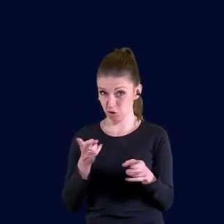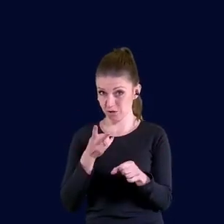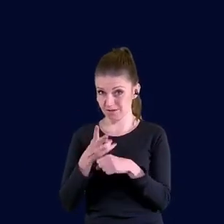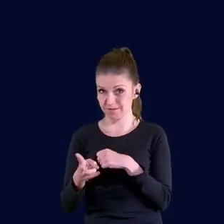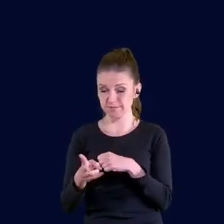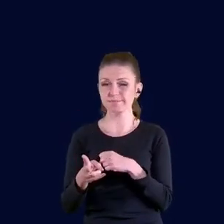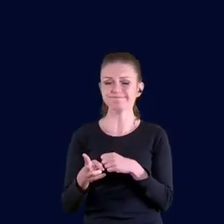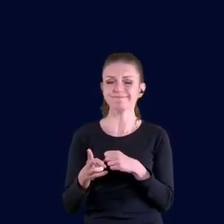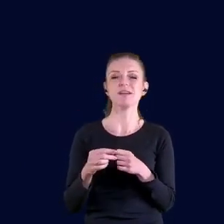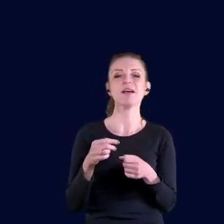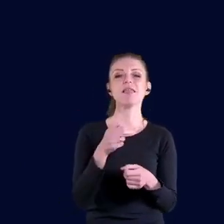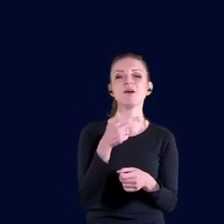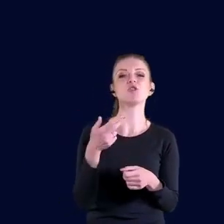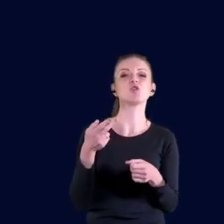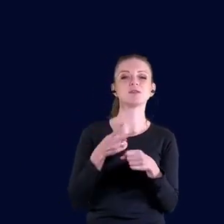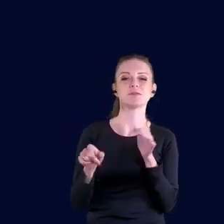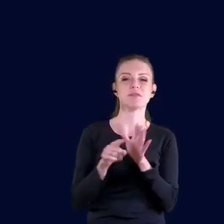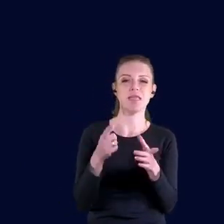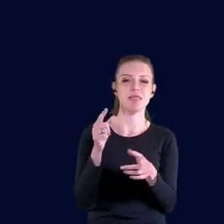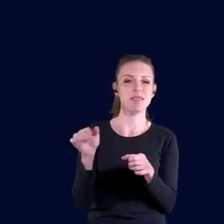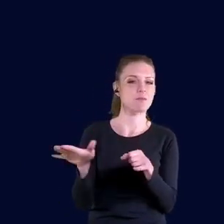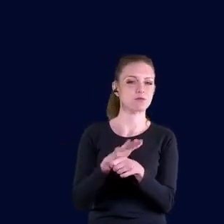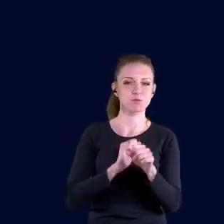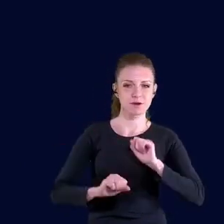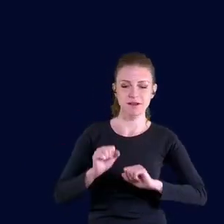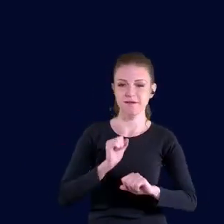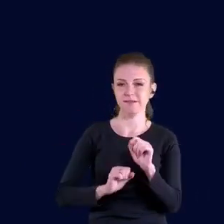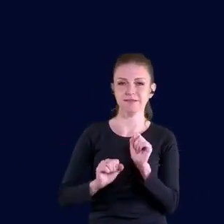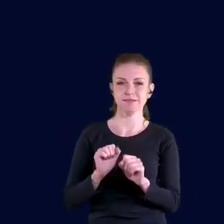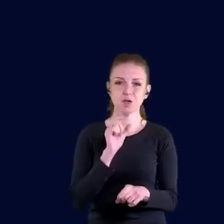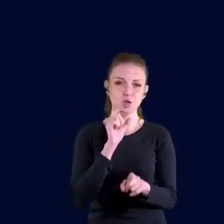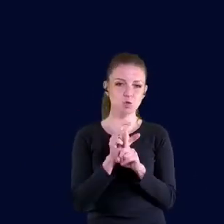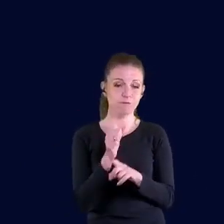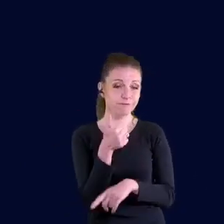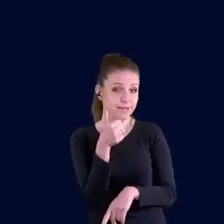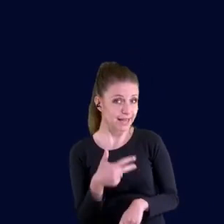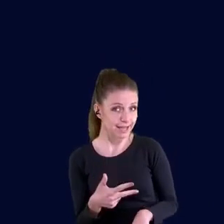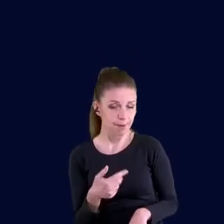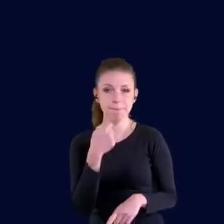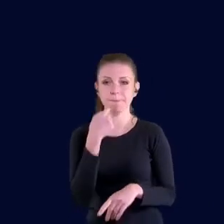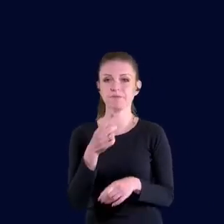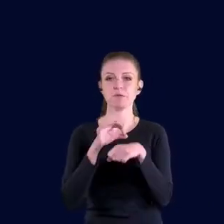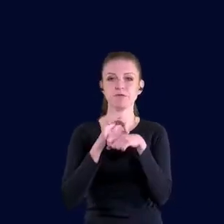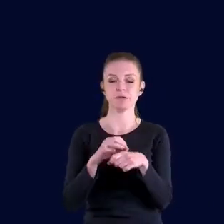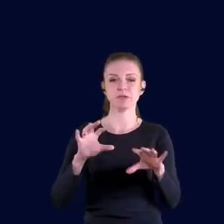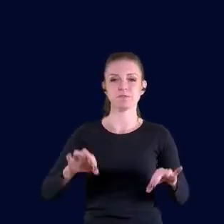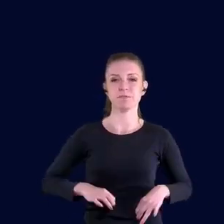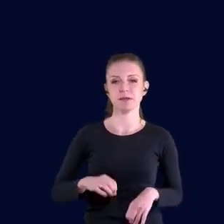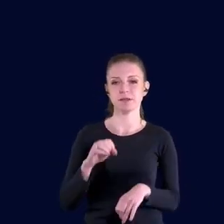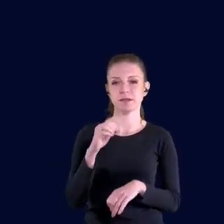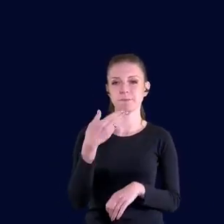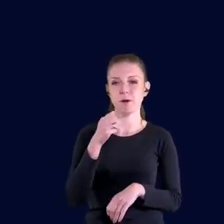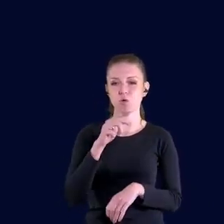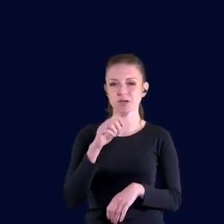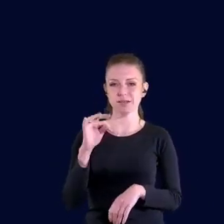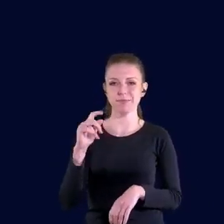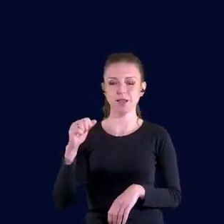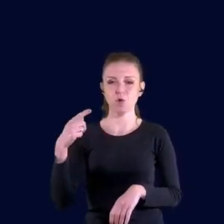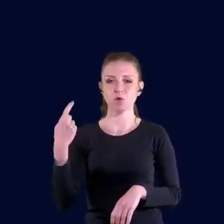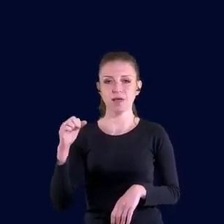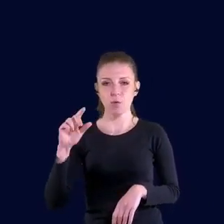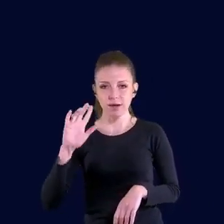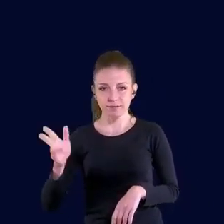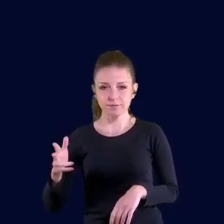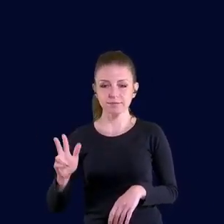dostępności dla osób z niepełnosprawnościami słów kilka poprowadzą panie Małgorzata perdeus białek i pani